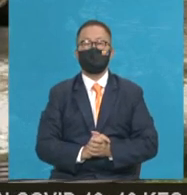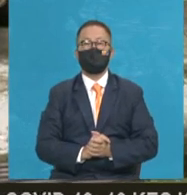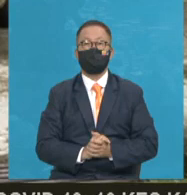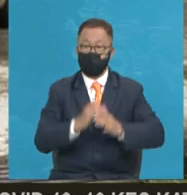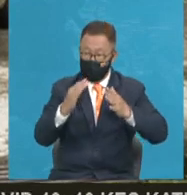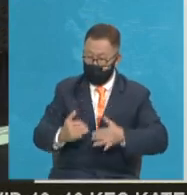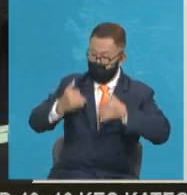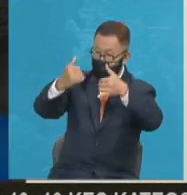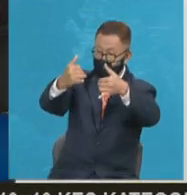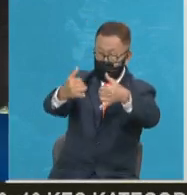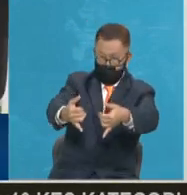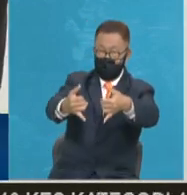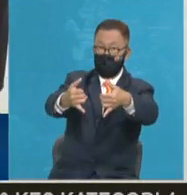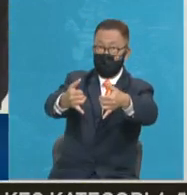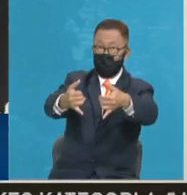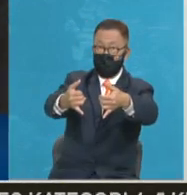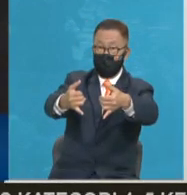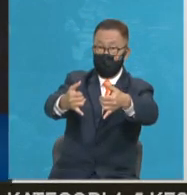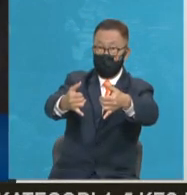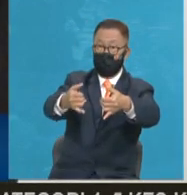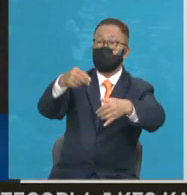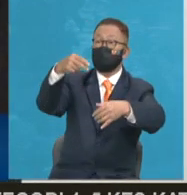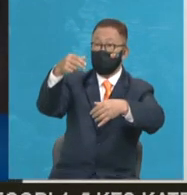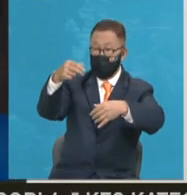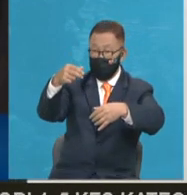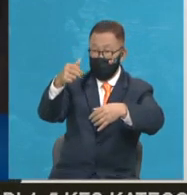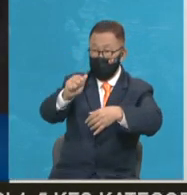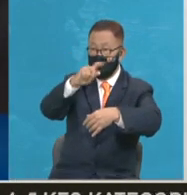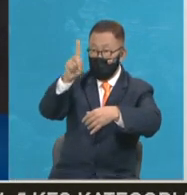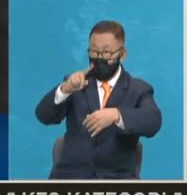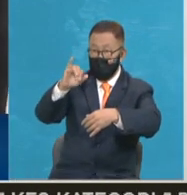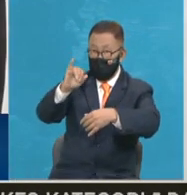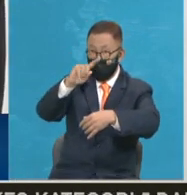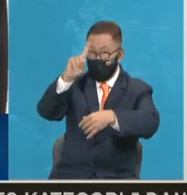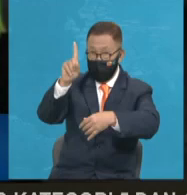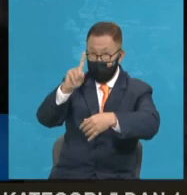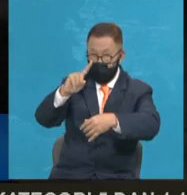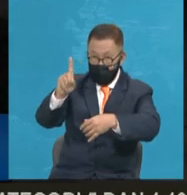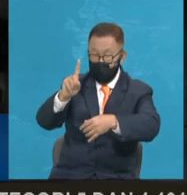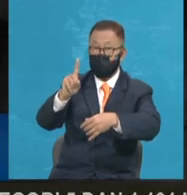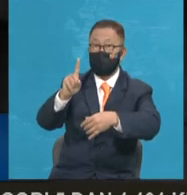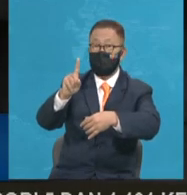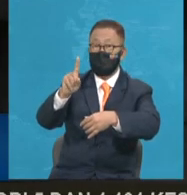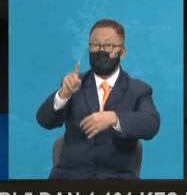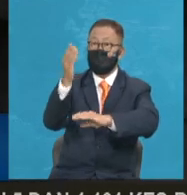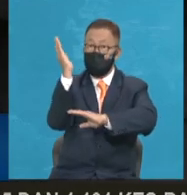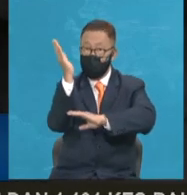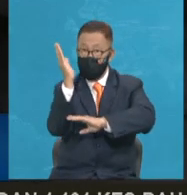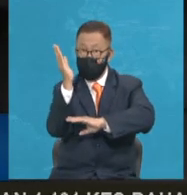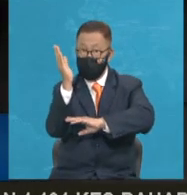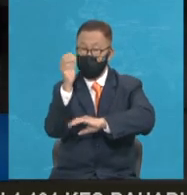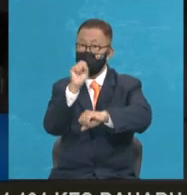Hai penyerahan sumbangan disempurnakan oleh Awang abdulaziz bin Haji Abdul Kahar penolong pengarah pusat dakwah islamiyah